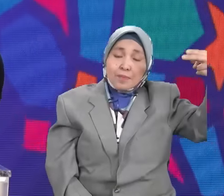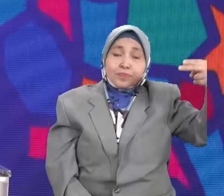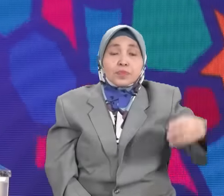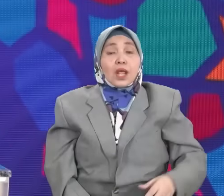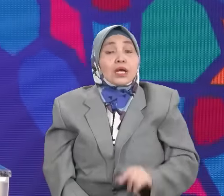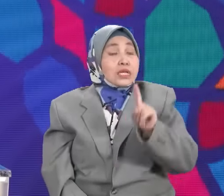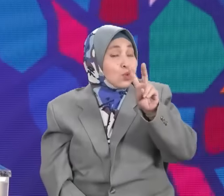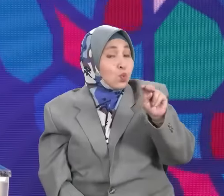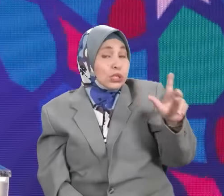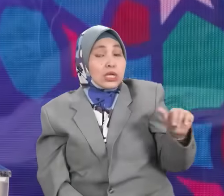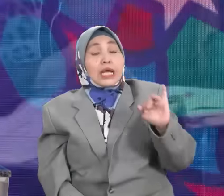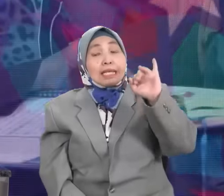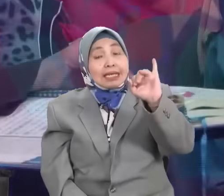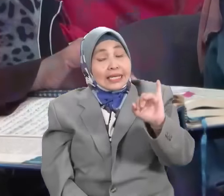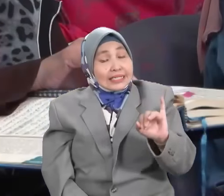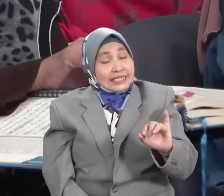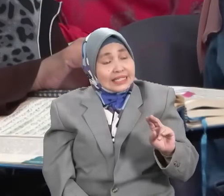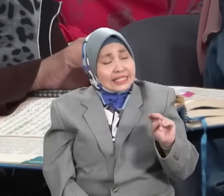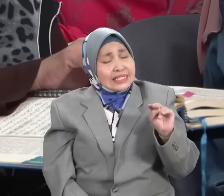1 2 3